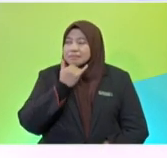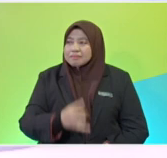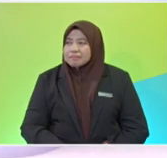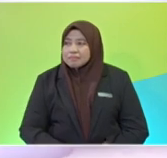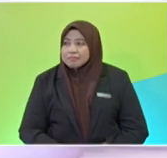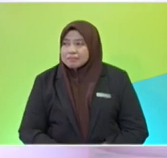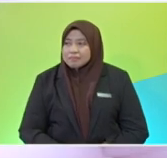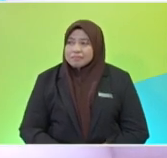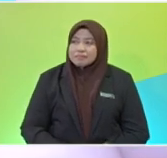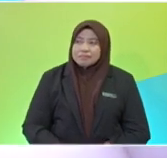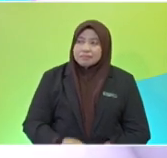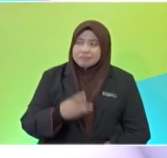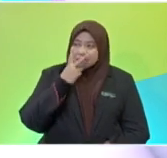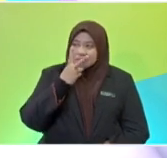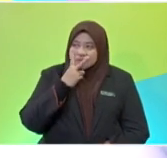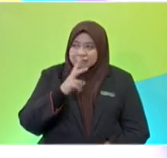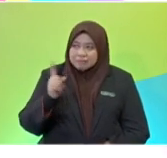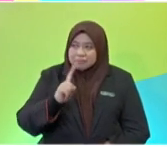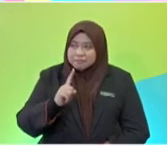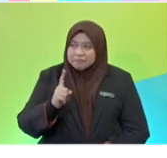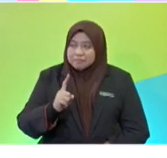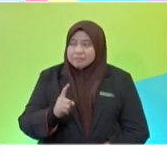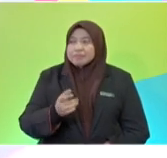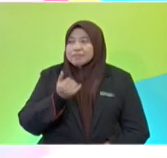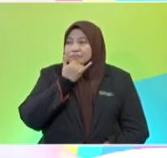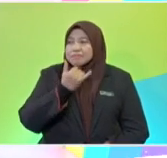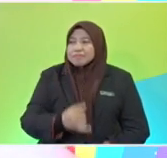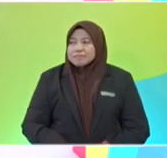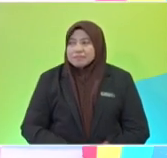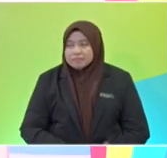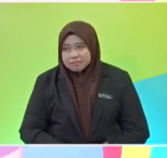Ting betul-betul fokus cari yang mana satu